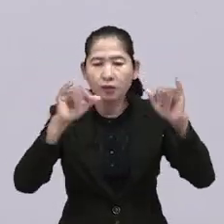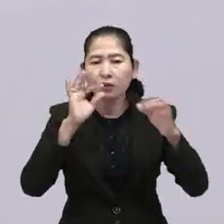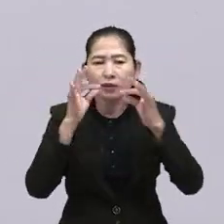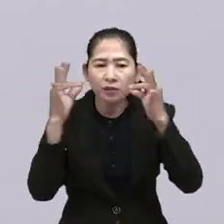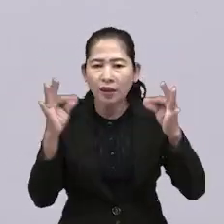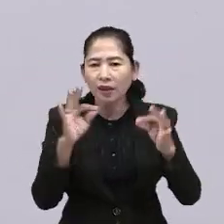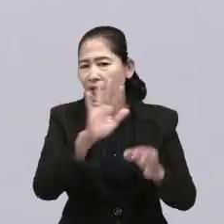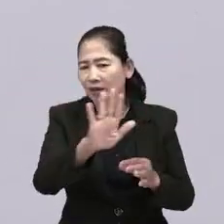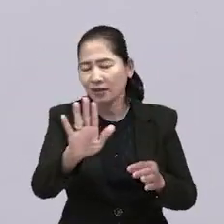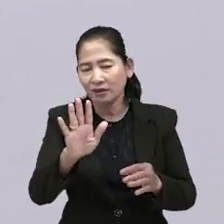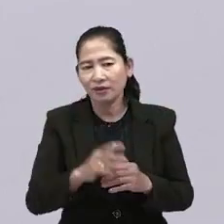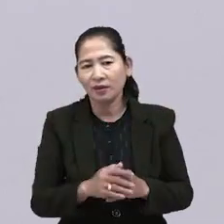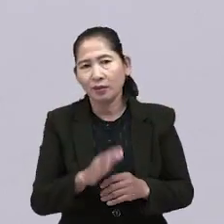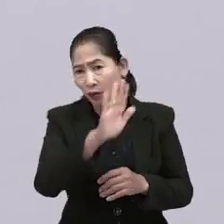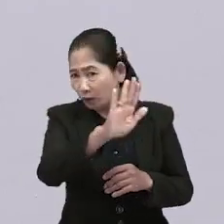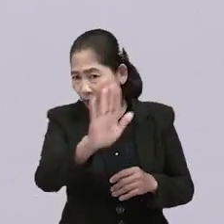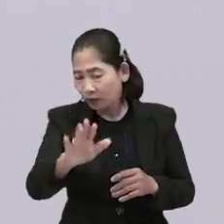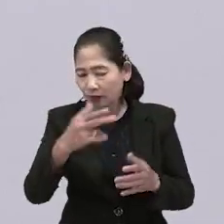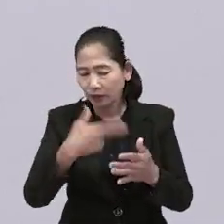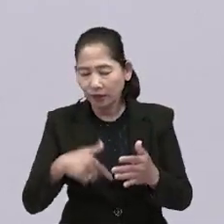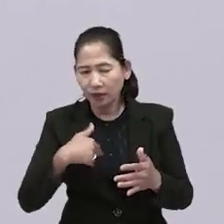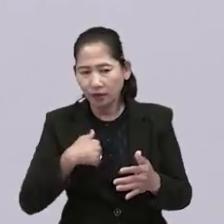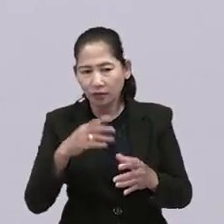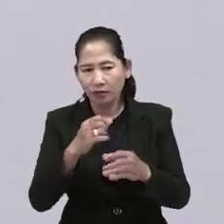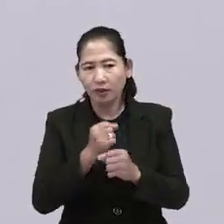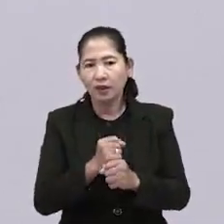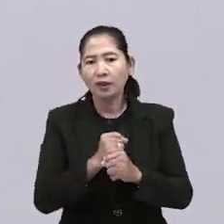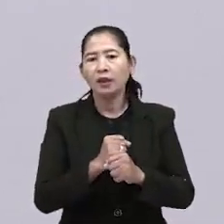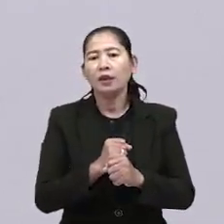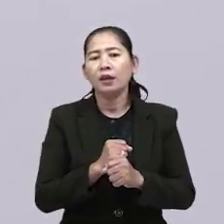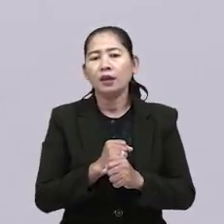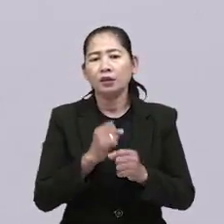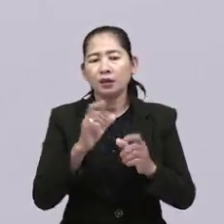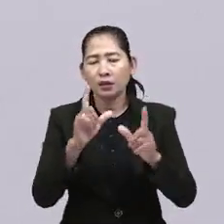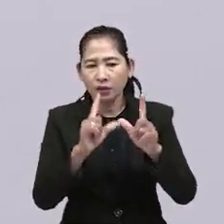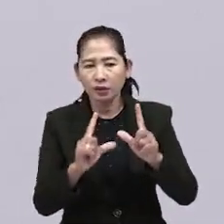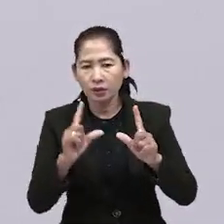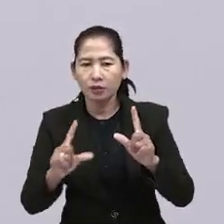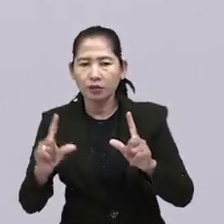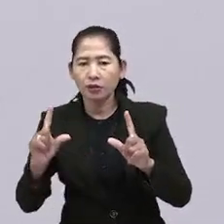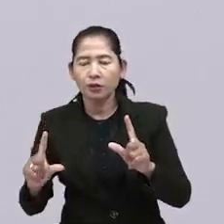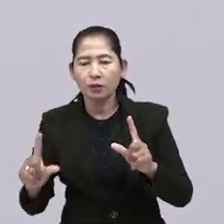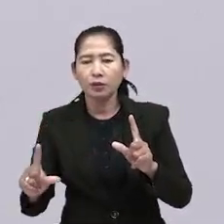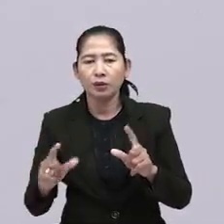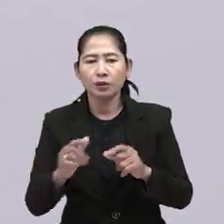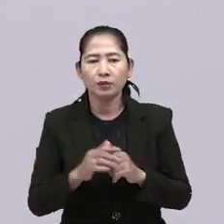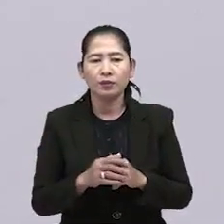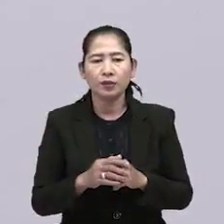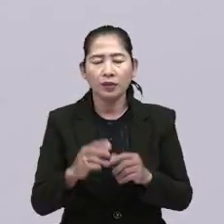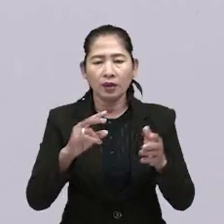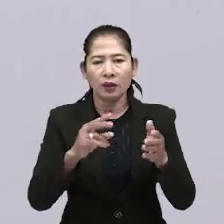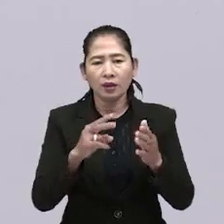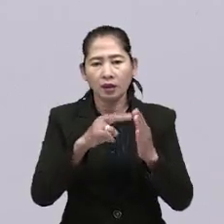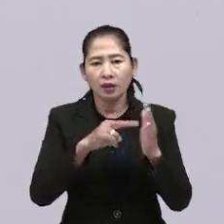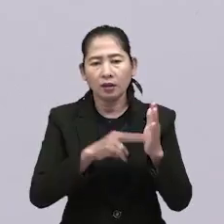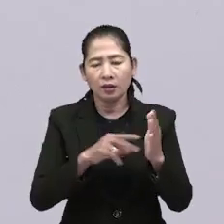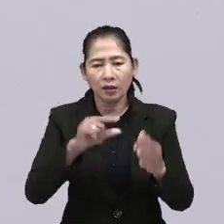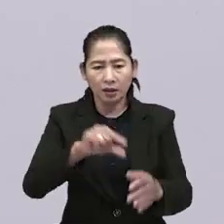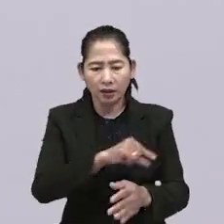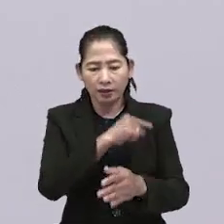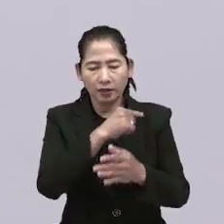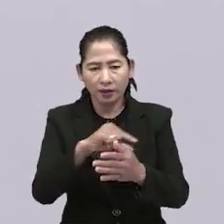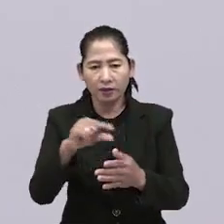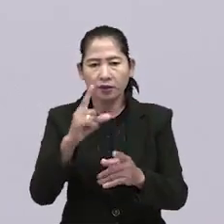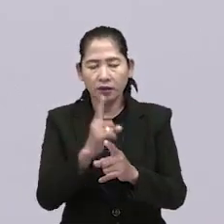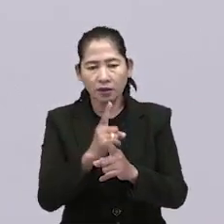ឆ្មាមិនអញ្ចឹងឯងកូនឯងក៏ប៉ុន្តែអ្វីដែលអ្នកគ្រូចង់បានគឺចំណាប់ជួន ចាពួកក្នុងអត្តបទកាបគ្រប់អត្តបទកាបទាំងអ